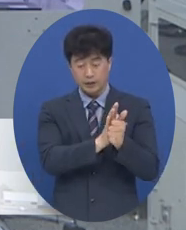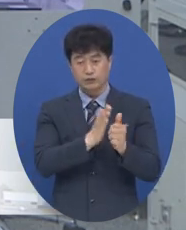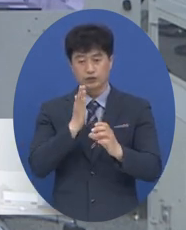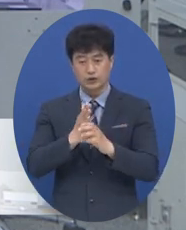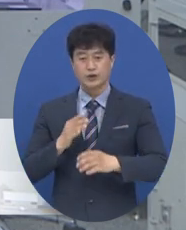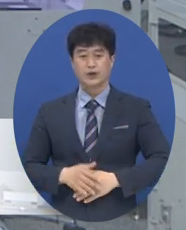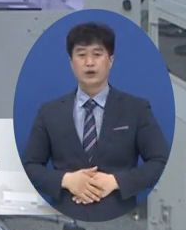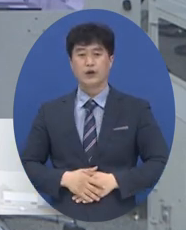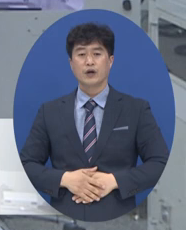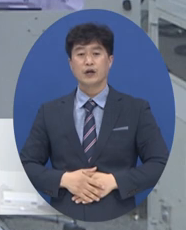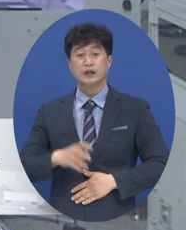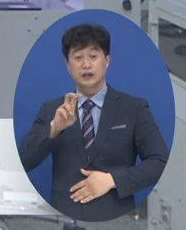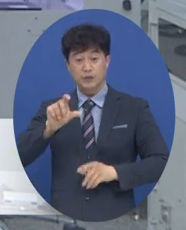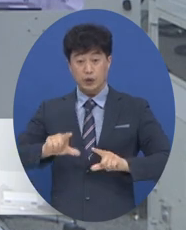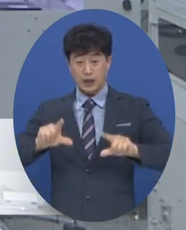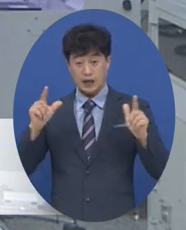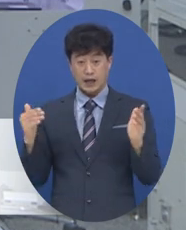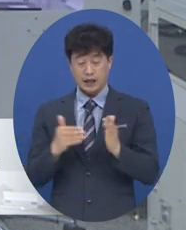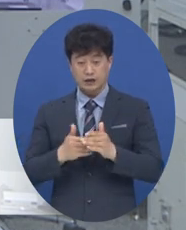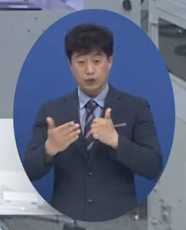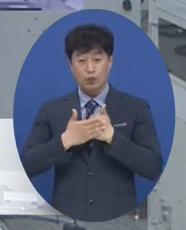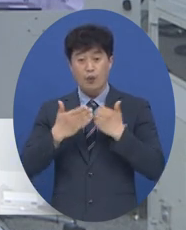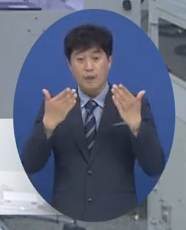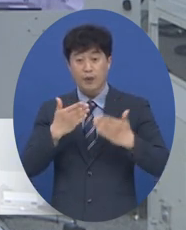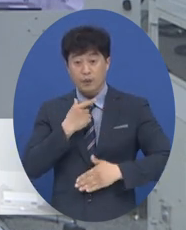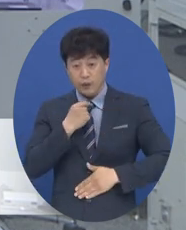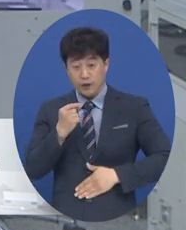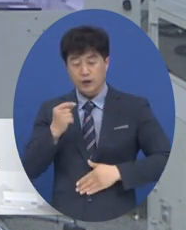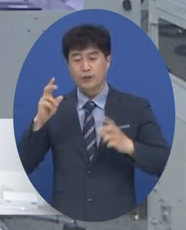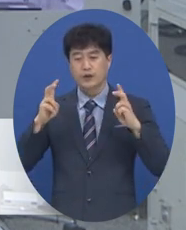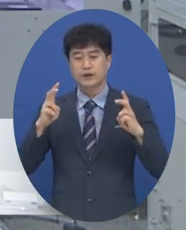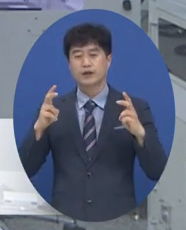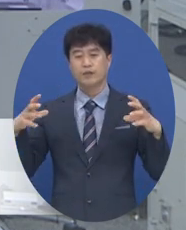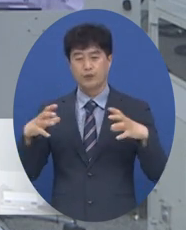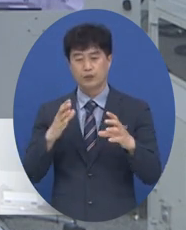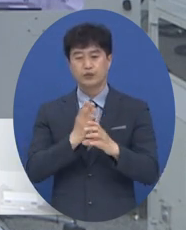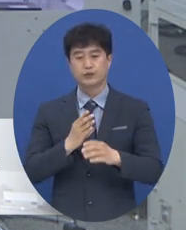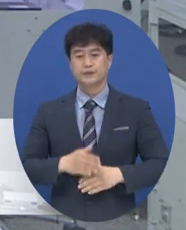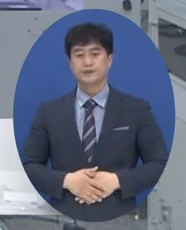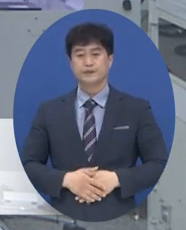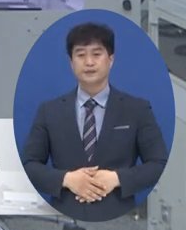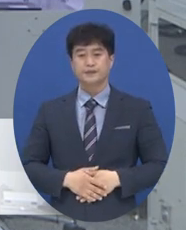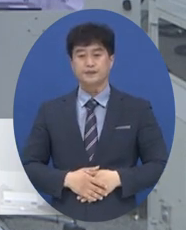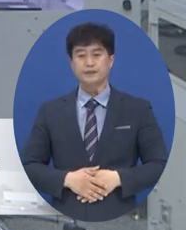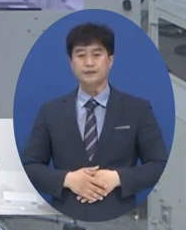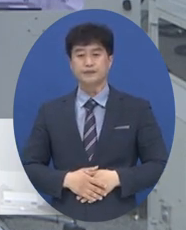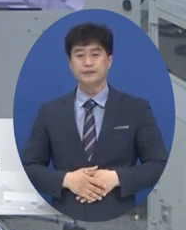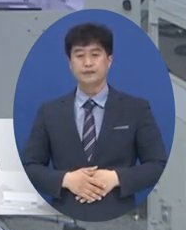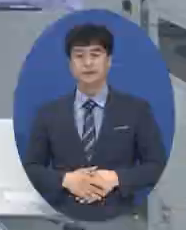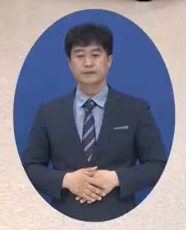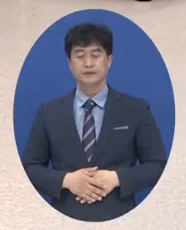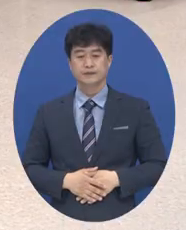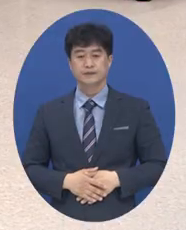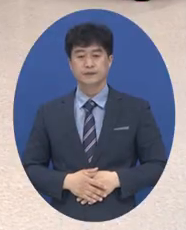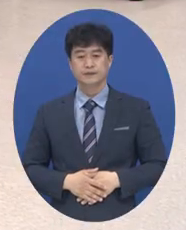하고 있는데요. 오는 25일까지 지원받을 기업들을 모집합니다. 구영실 기자가 알려드립니다.